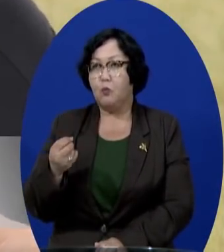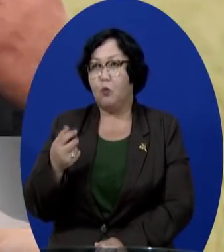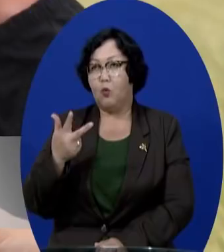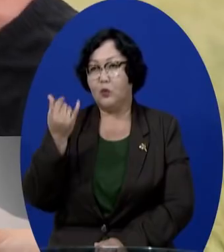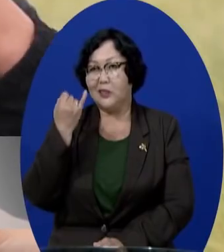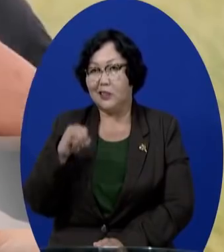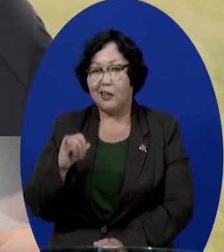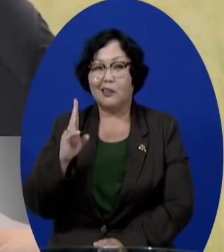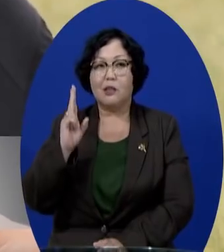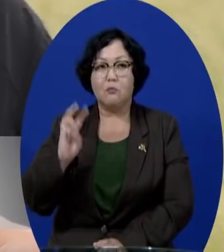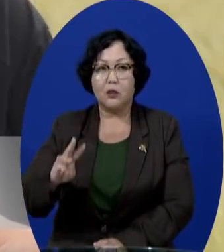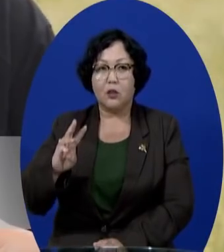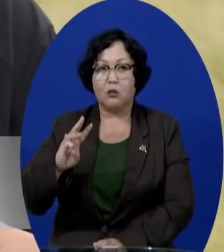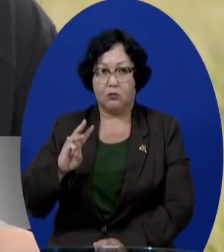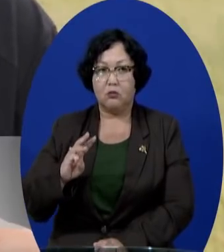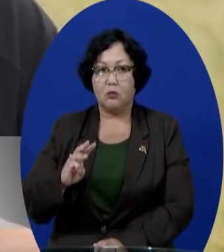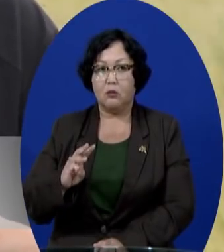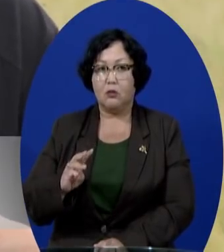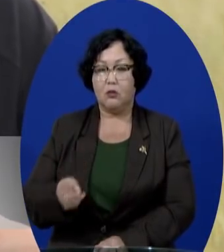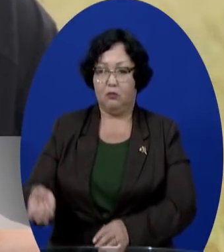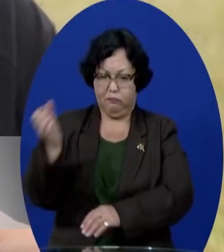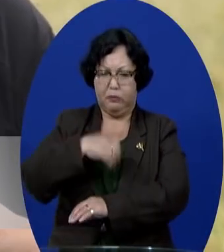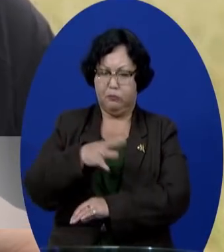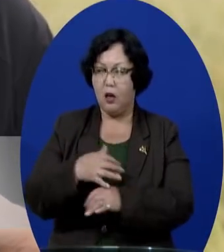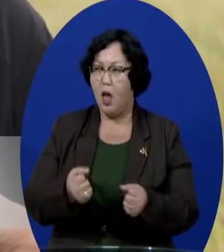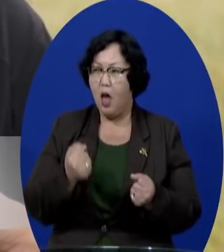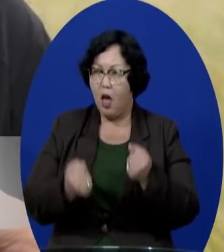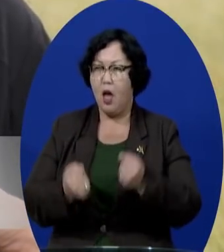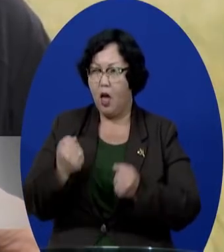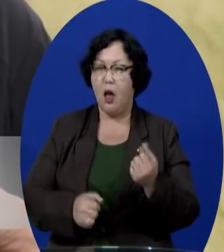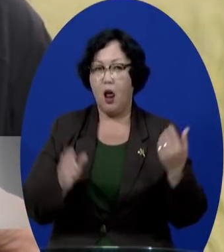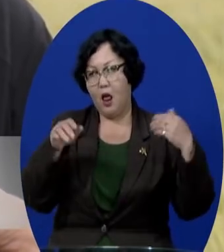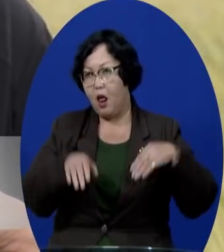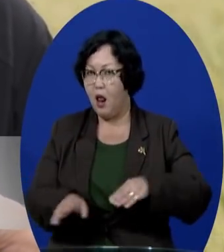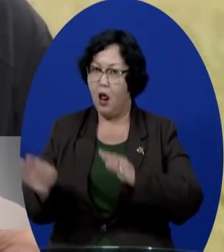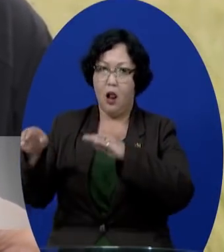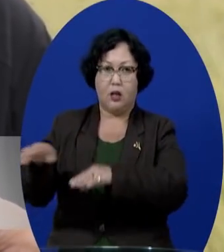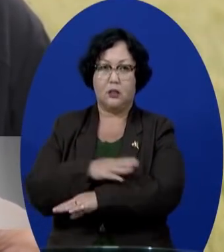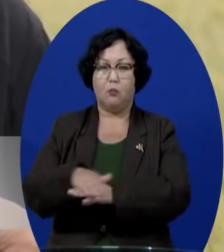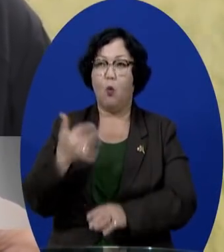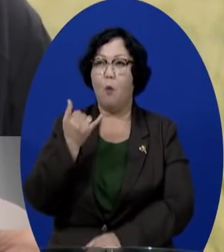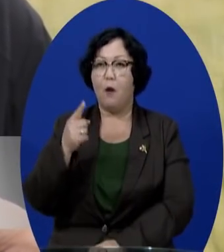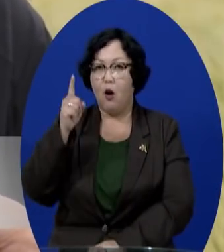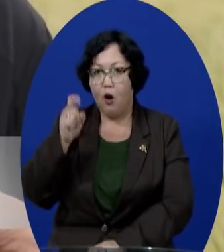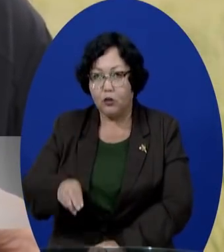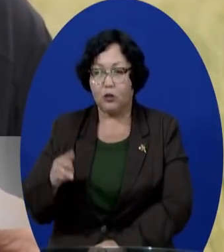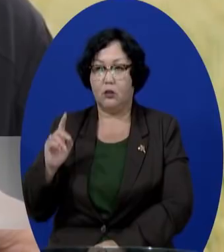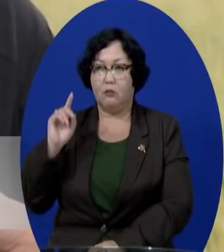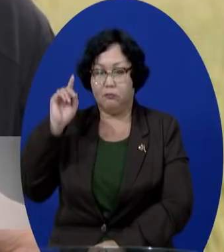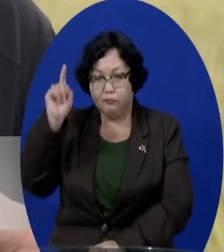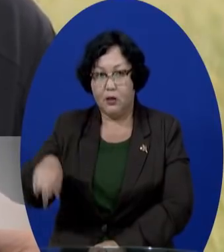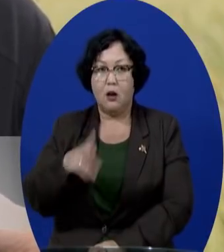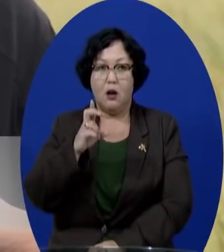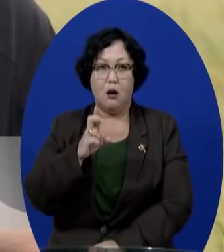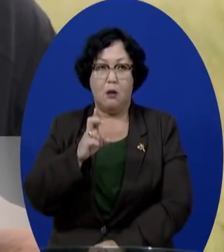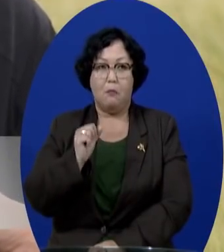км-с тээвэрлт хийдэг. За, энэ дээр бол зам харгуйны асуудал байна. За, Улаанбаатар хот руу тээвэр хийхэд нөгөө Багнаурын постоос ахуулаад